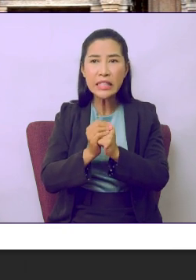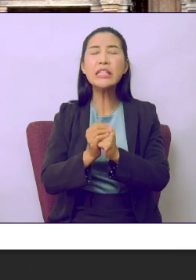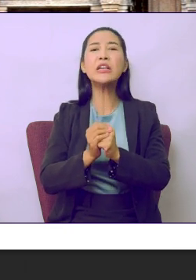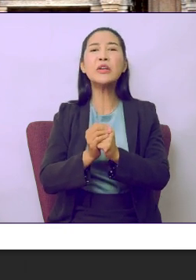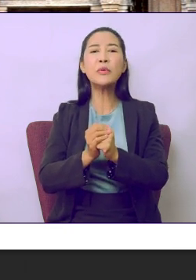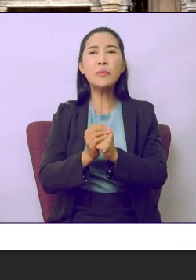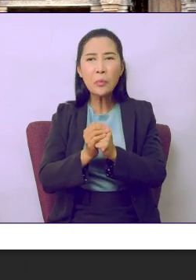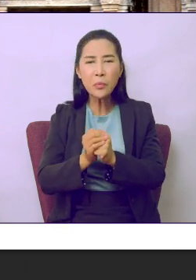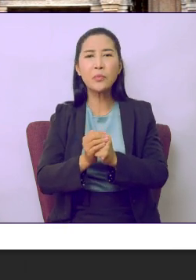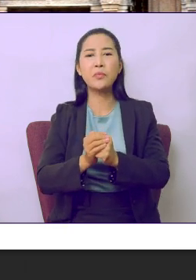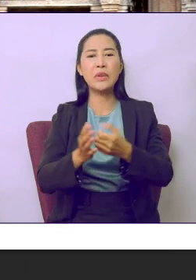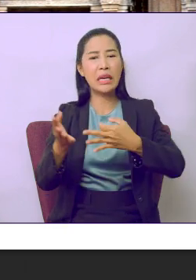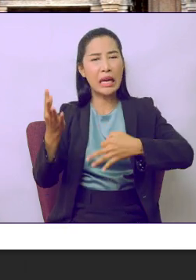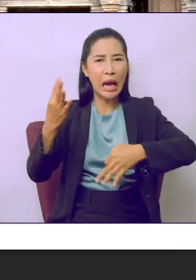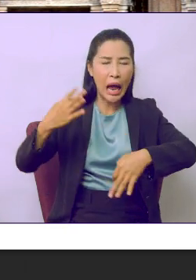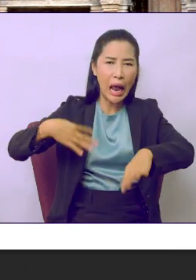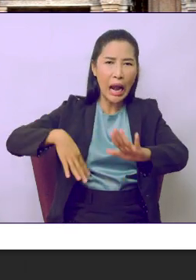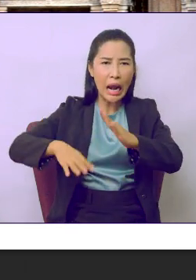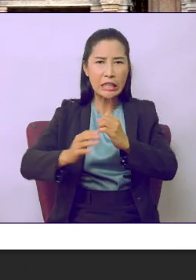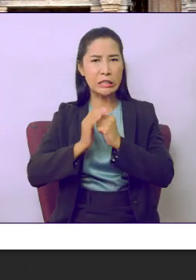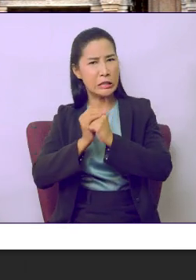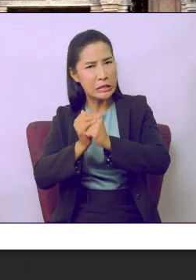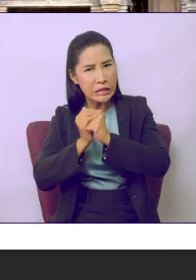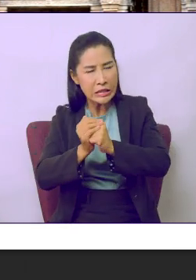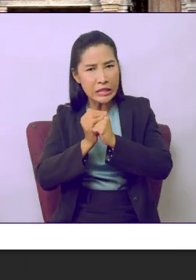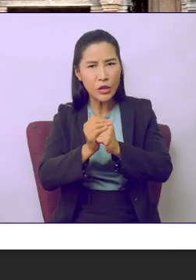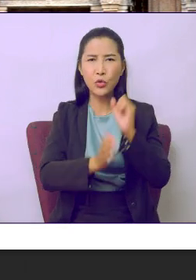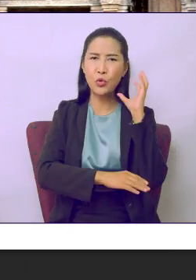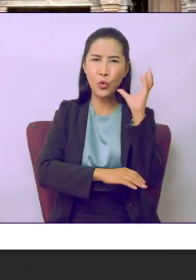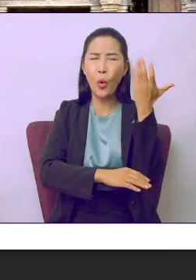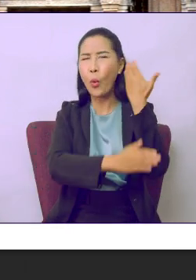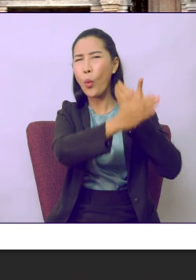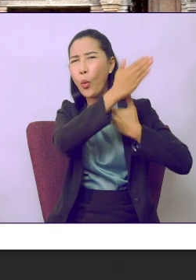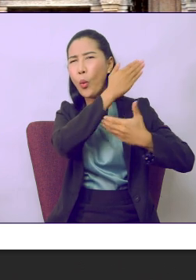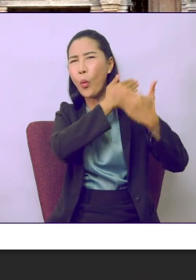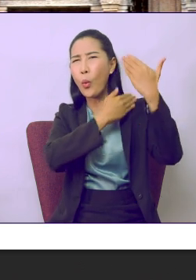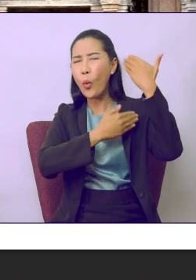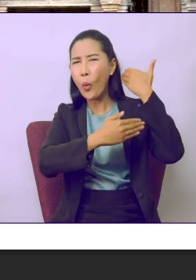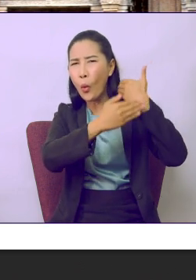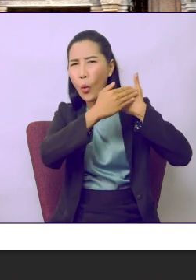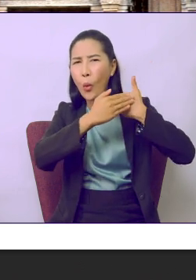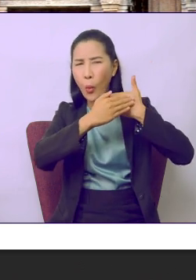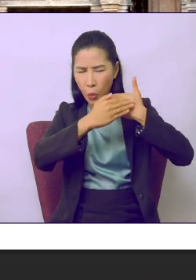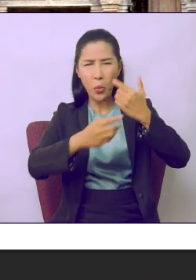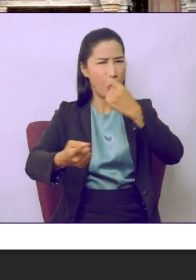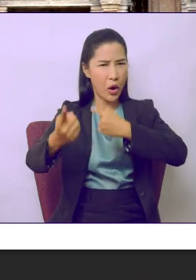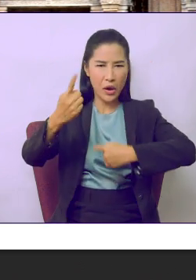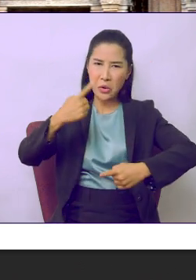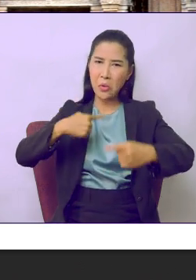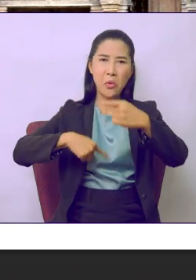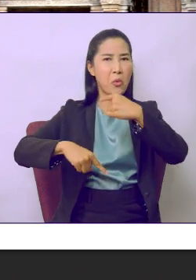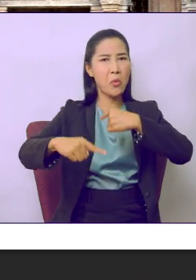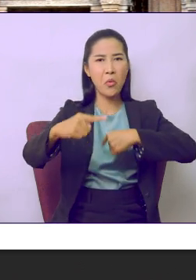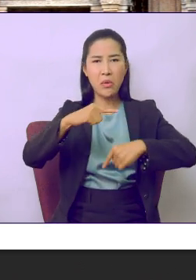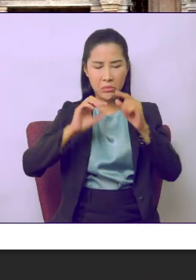เก๊กนะครับหรือกังฟูอย่างเงี้ยเราก็จะเห็นได้ว่าทั่วโลกเนี่ยนะครับตั้งแต่โบราณมาแล้วนะครับการเคลื่อนไหวเป็นสิ่งสำคัญต่อ